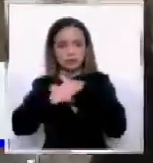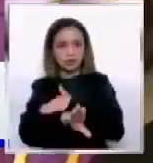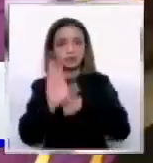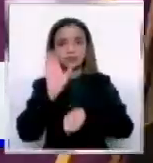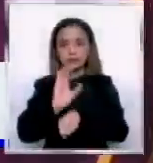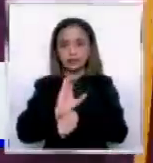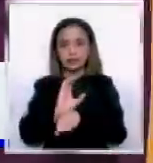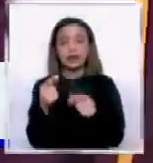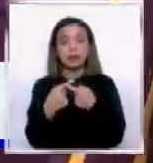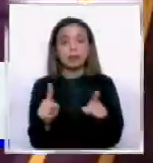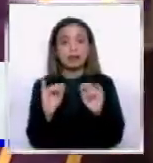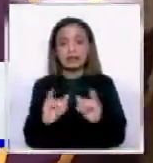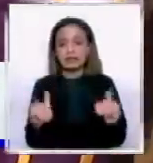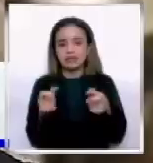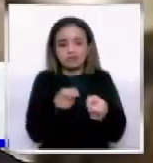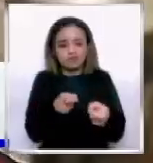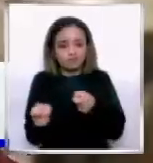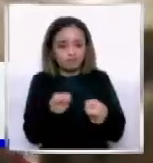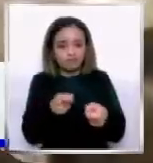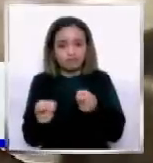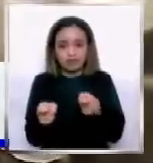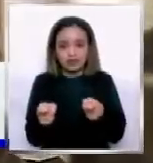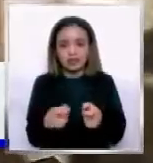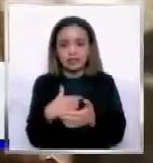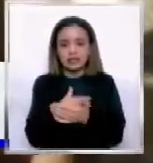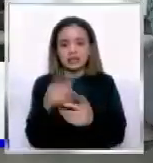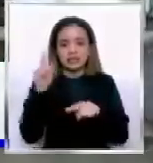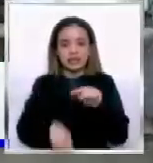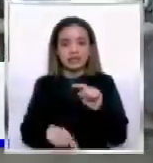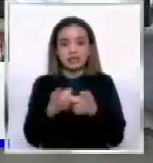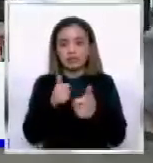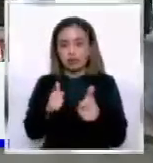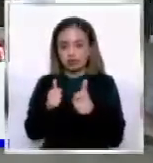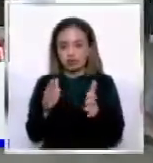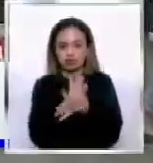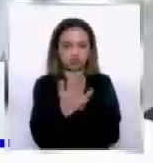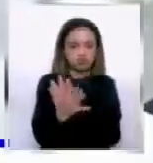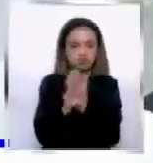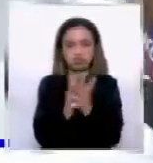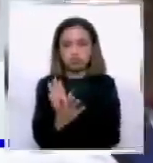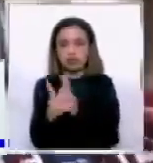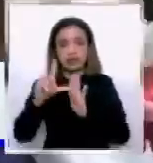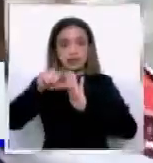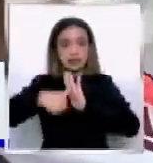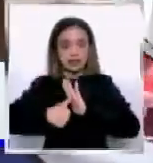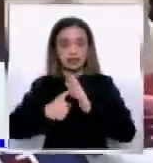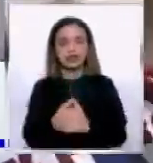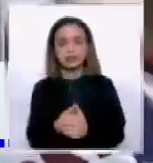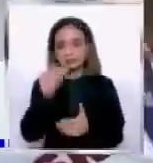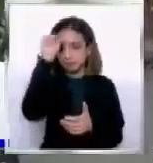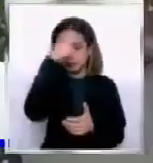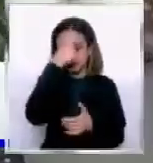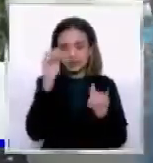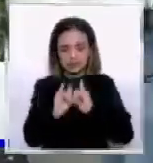bilang bahagi ng health protocol, hindi naiwasan na magkasiksikan sa dami ng deboto. Kaya may at mayari ng paalala ng mga ihos na panatilihing magsuot ng